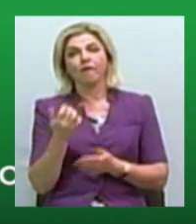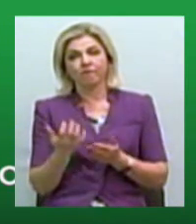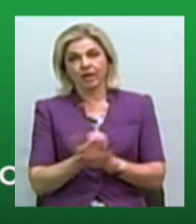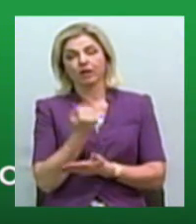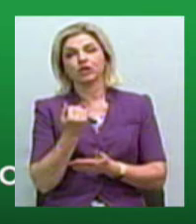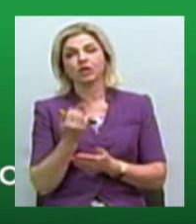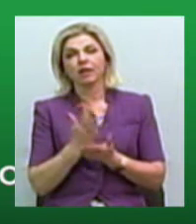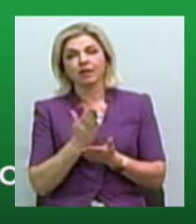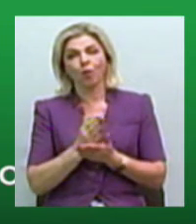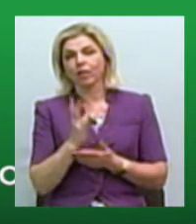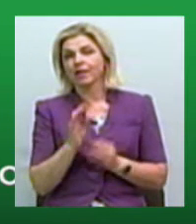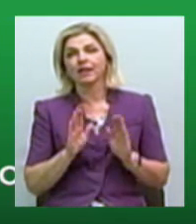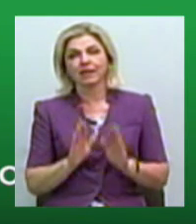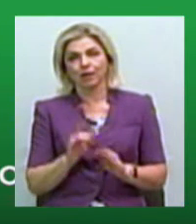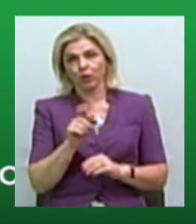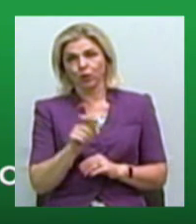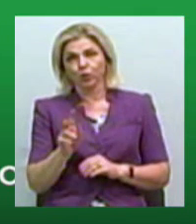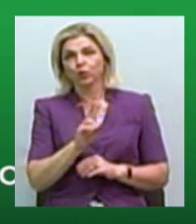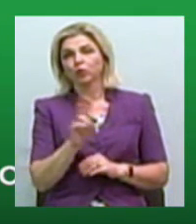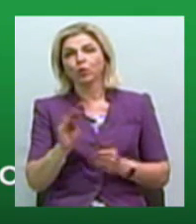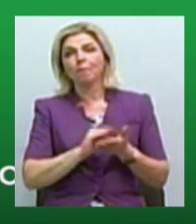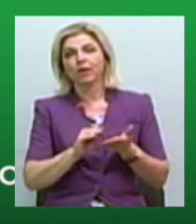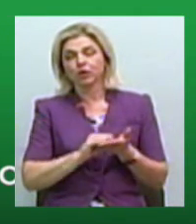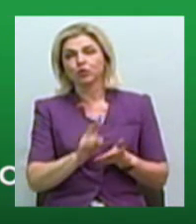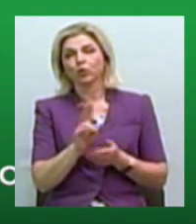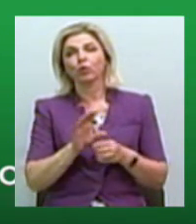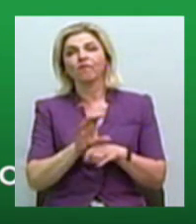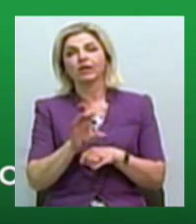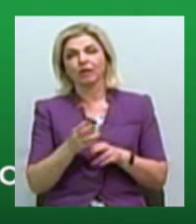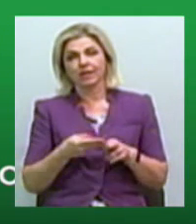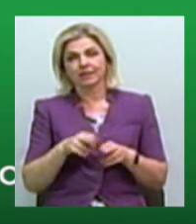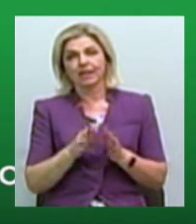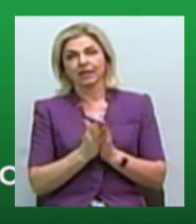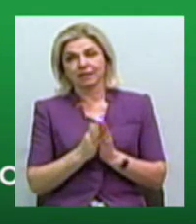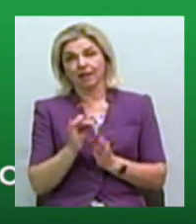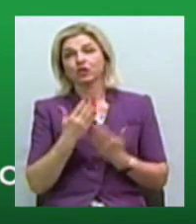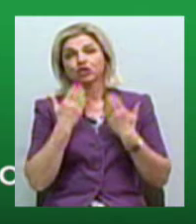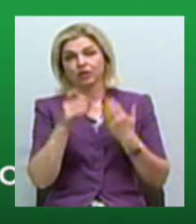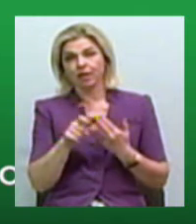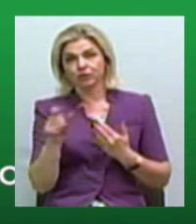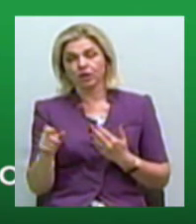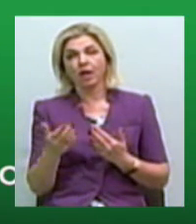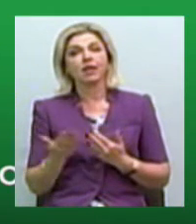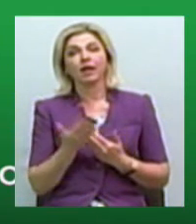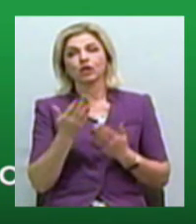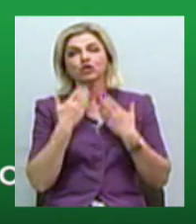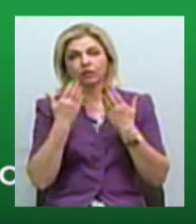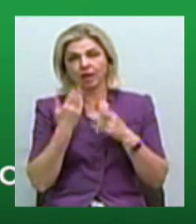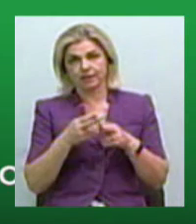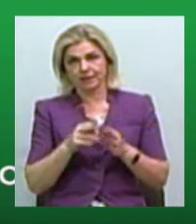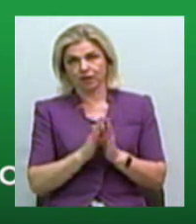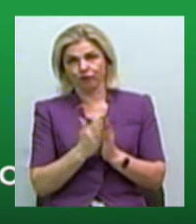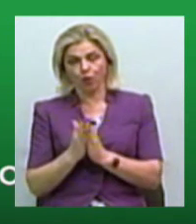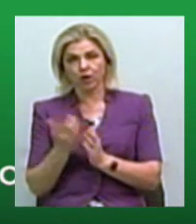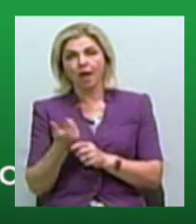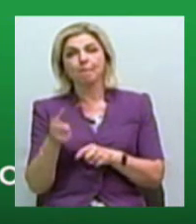знаходяться не тільки люди, які пишуть, люди, які видають ці книги, а і читачі, які читають ці твори, більшість з